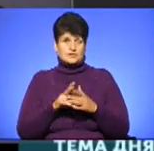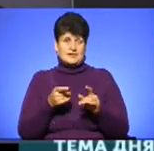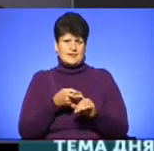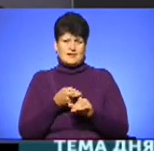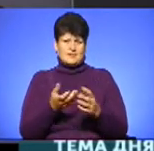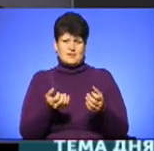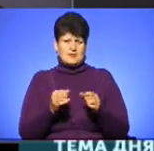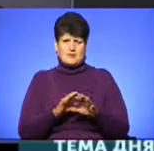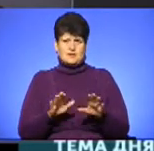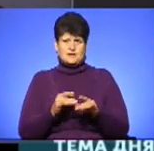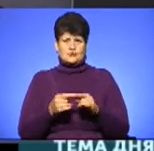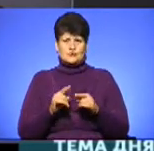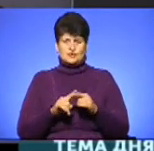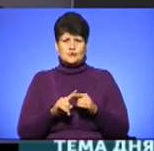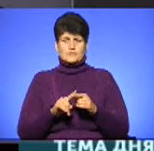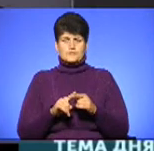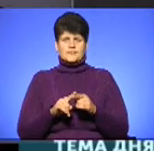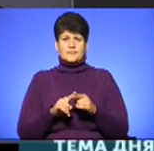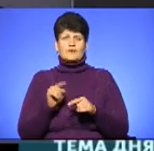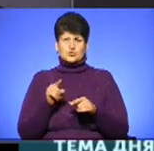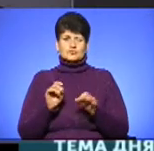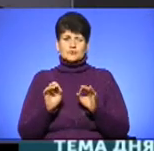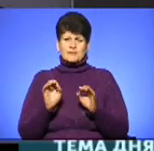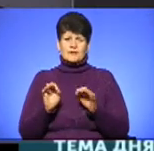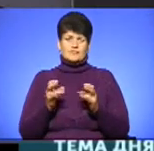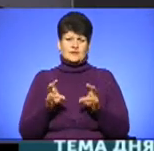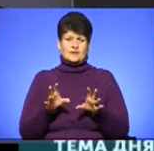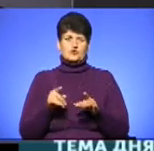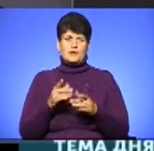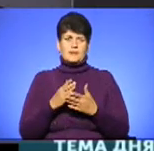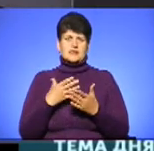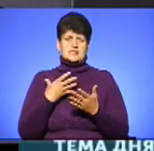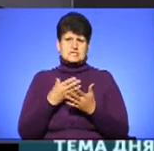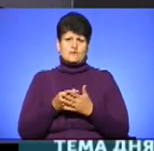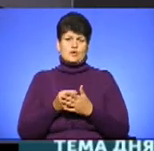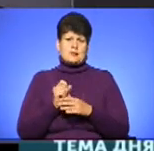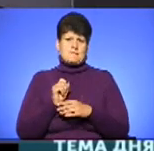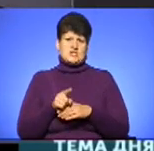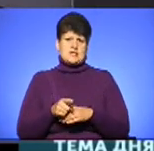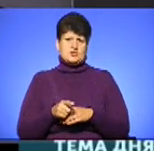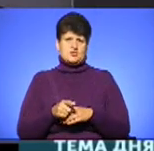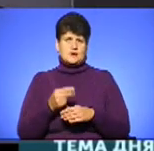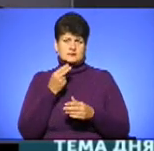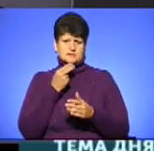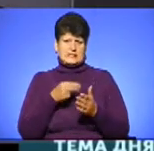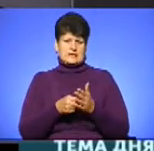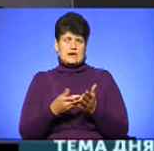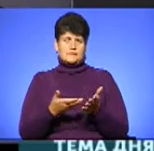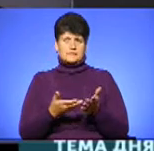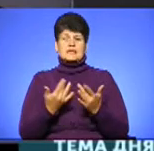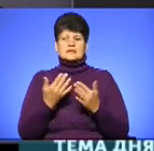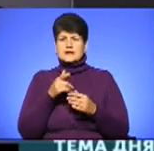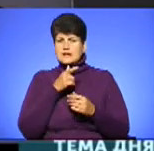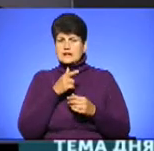не потрібно це зовсім. Це, хоч воно безпечно, але все-таки воно має своє призначення та приманка. Який термін придатності